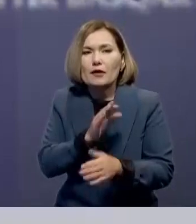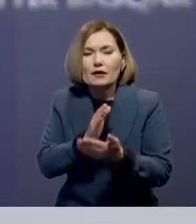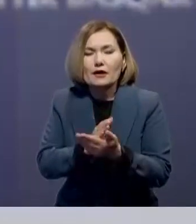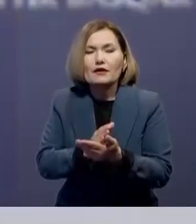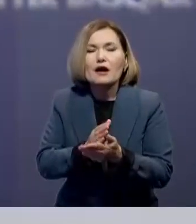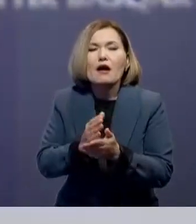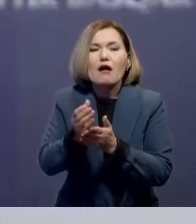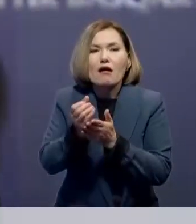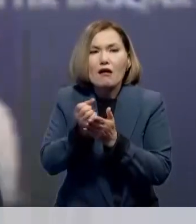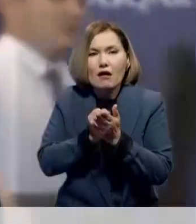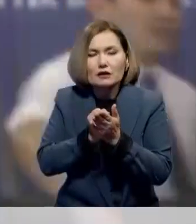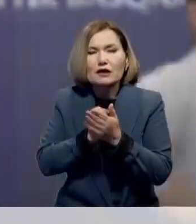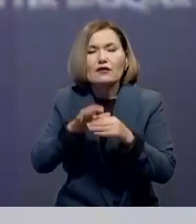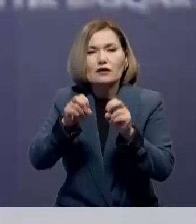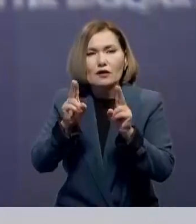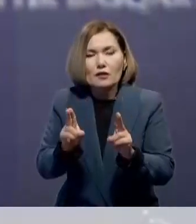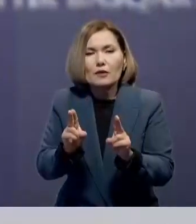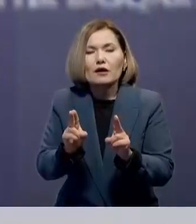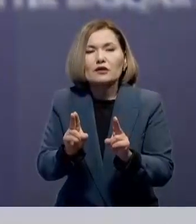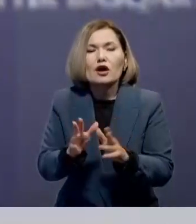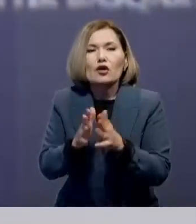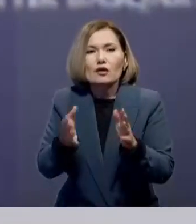кадр резервтің үлесінен